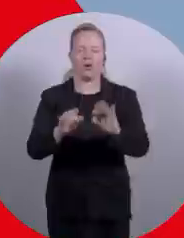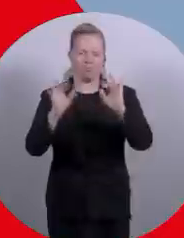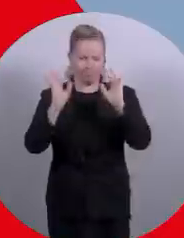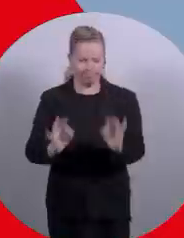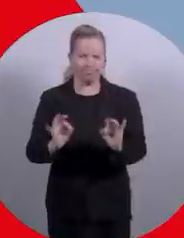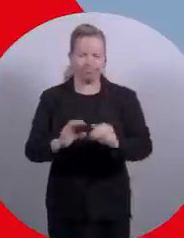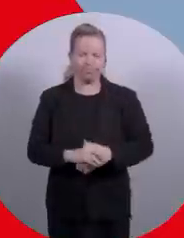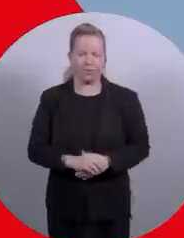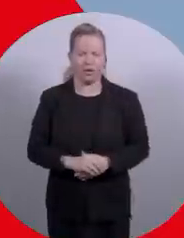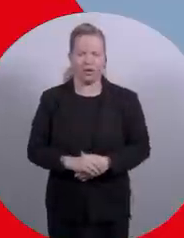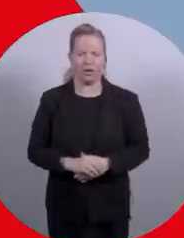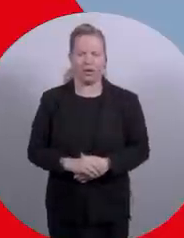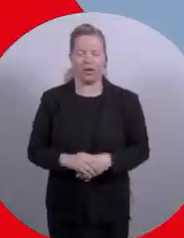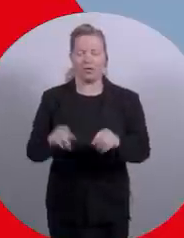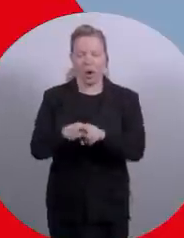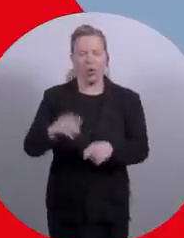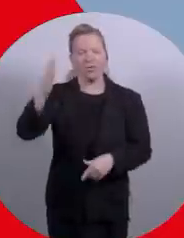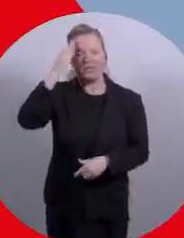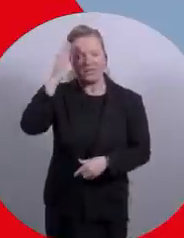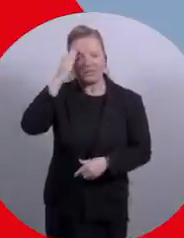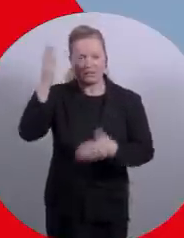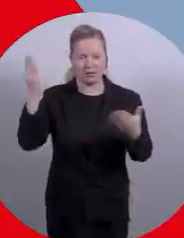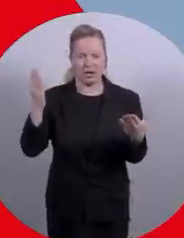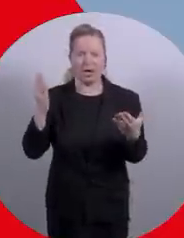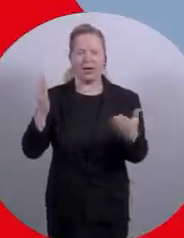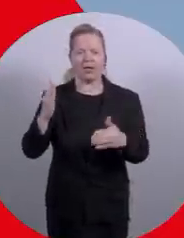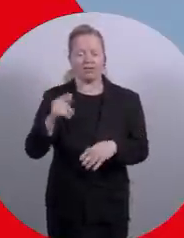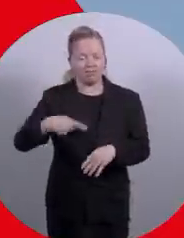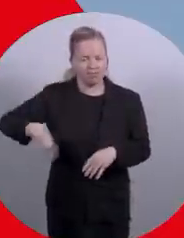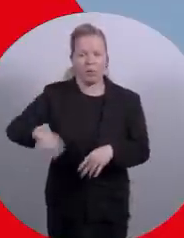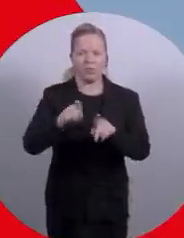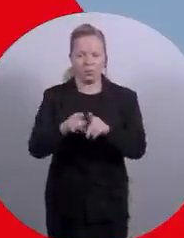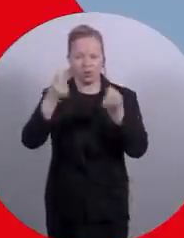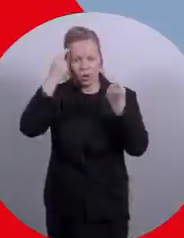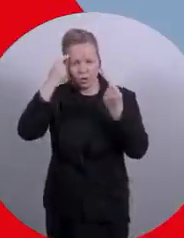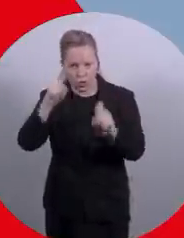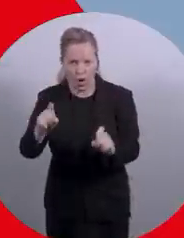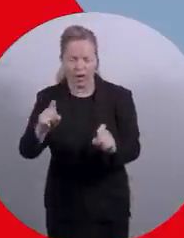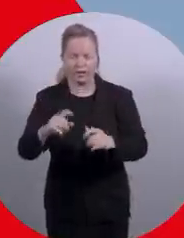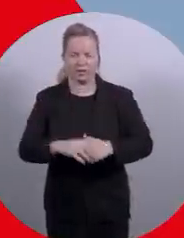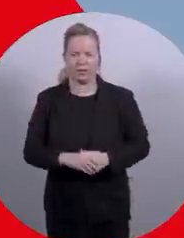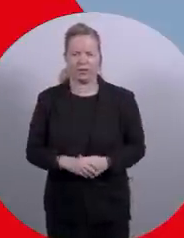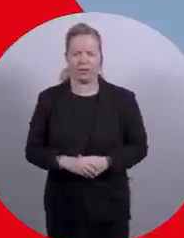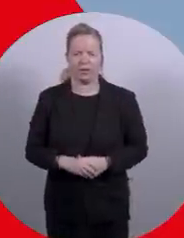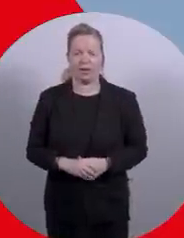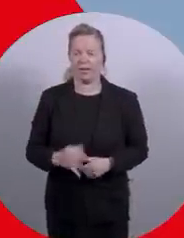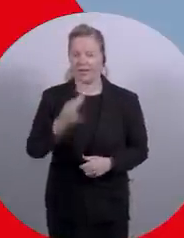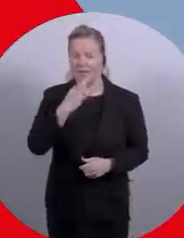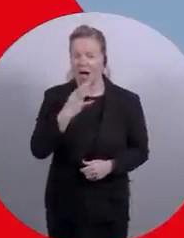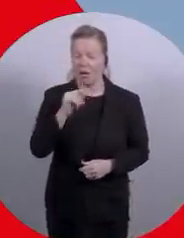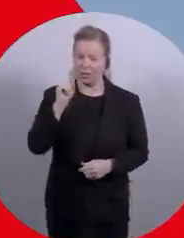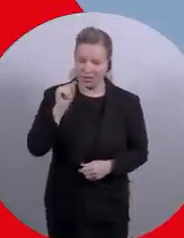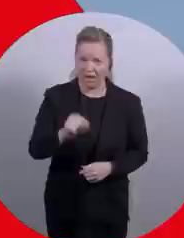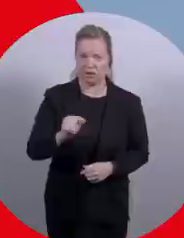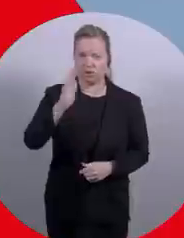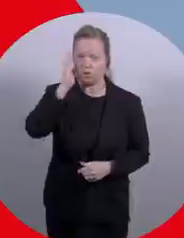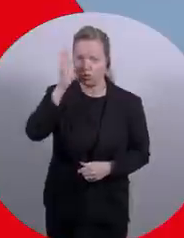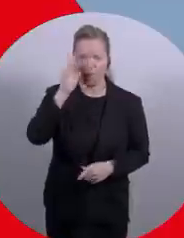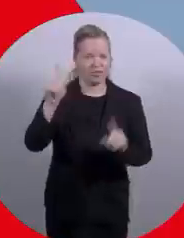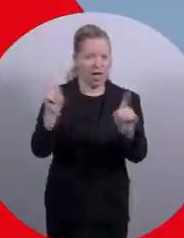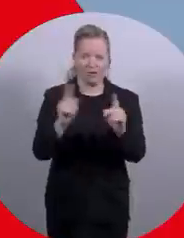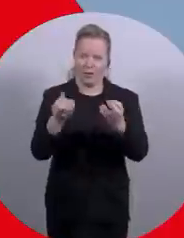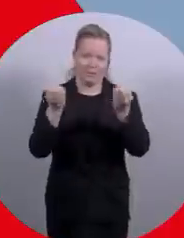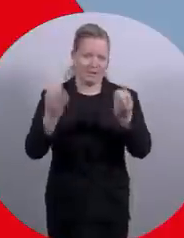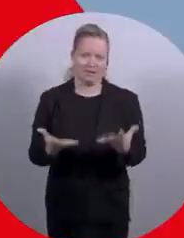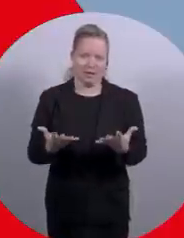im Wissen dessen dass wir dafür auch sorgen müssen dass eben genau das in Zukunft nicht passiert